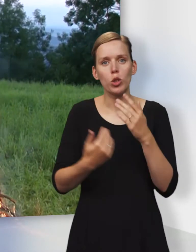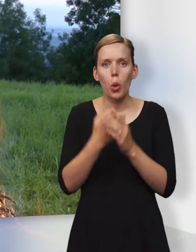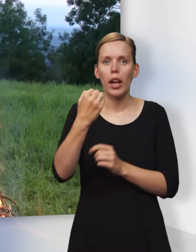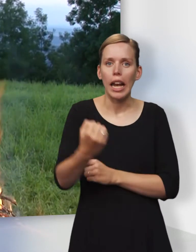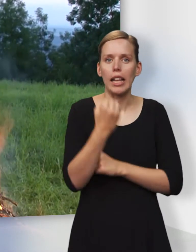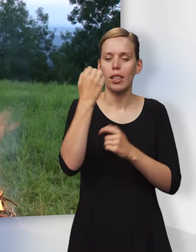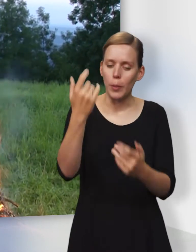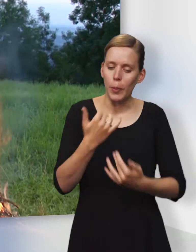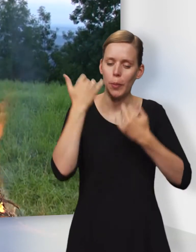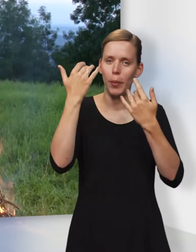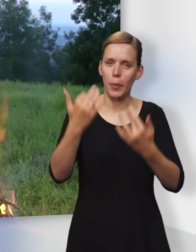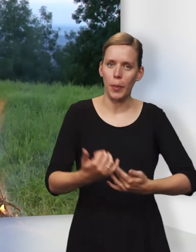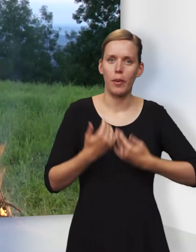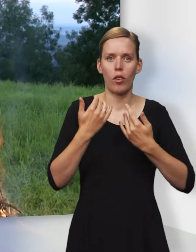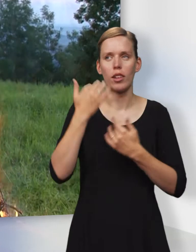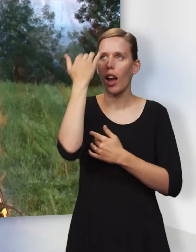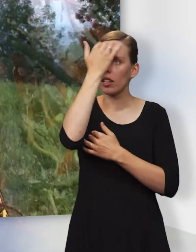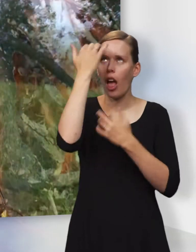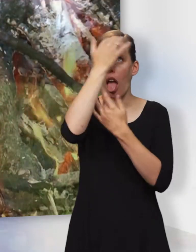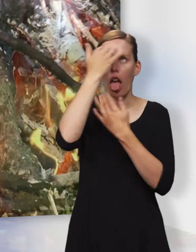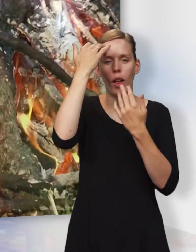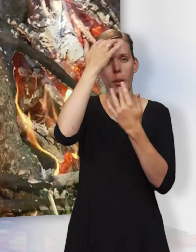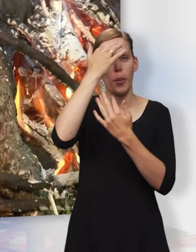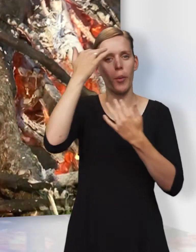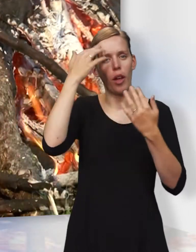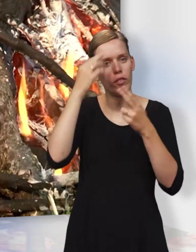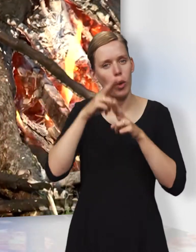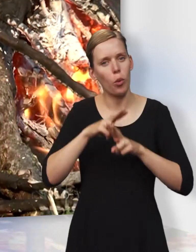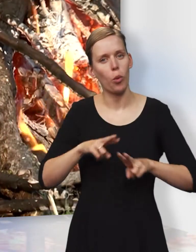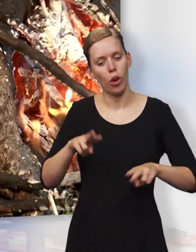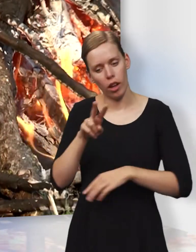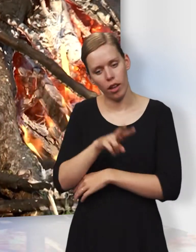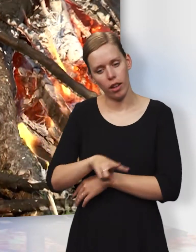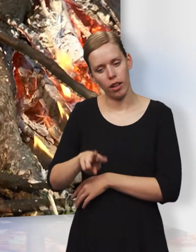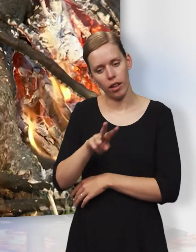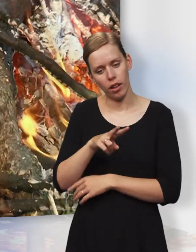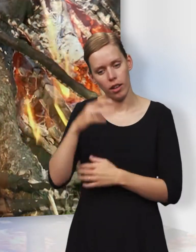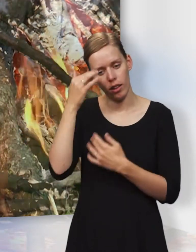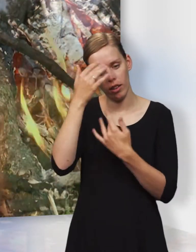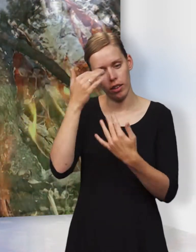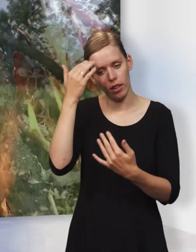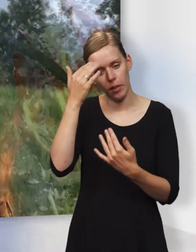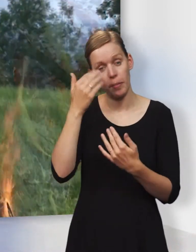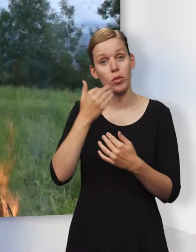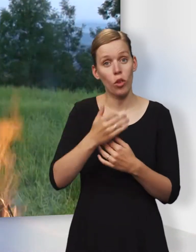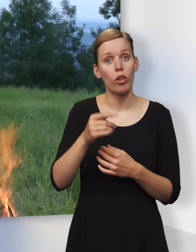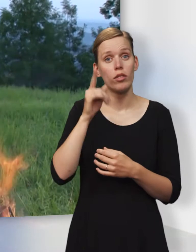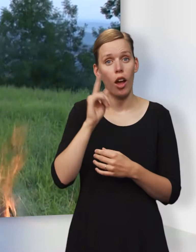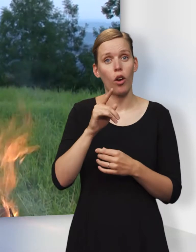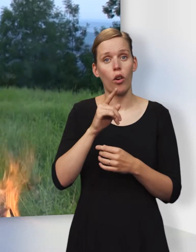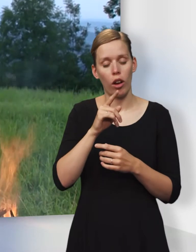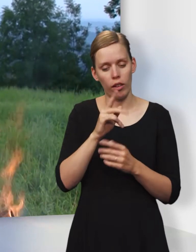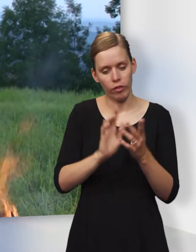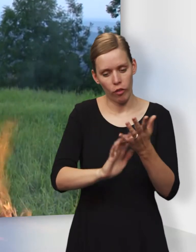Inspiration. Die Gedanken sortieren sich so langsam, es kehrt wieder Ruhe ein Oft schweift der Blick dann von